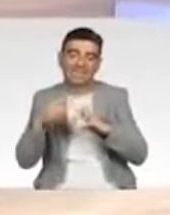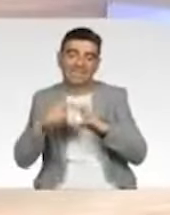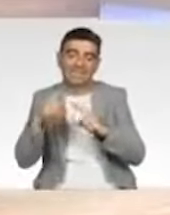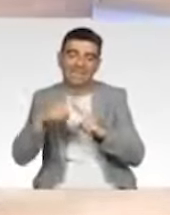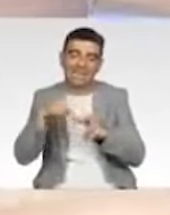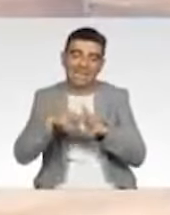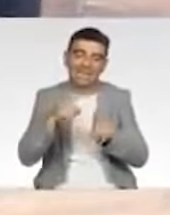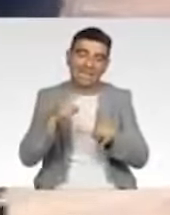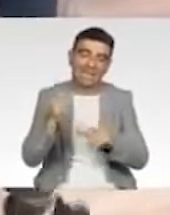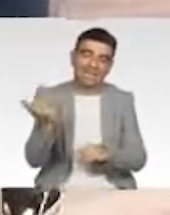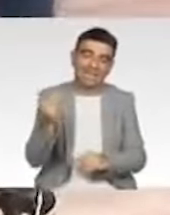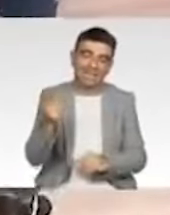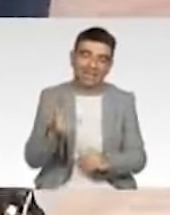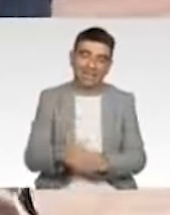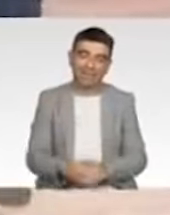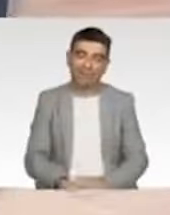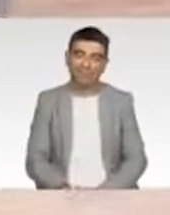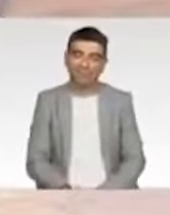efendim.